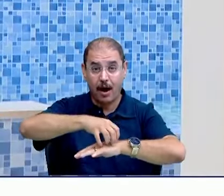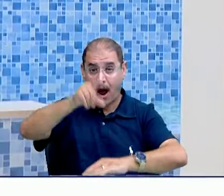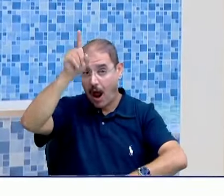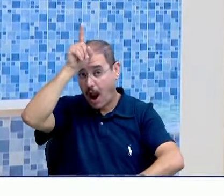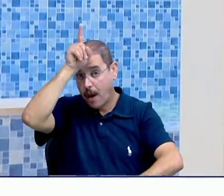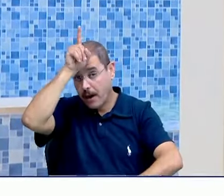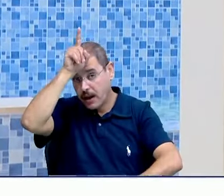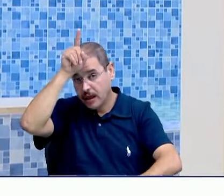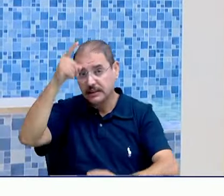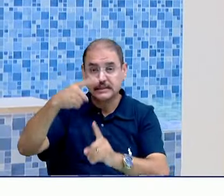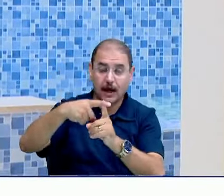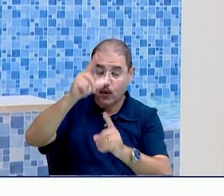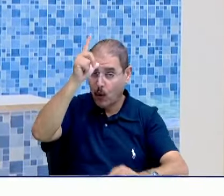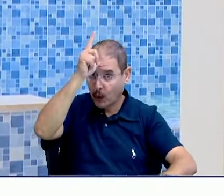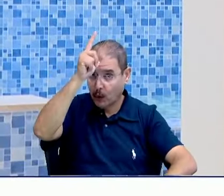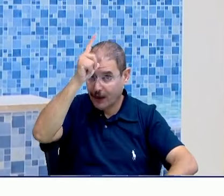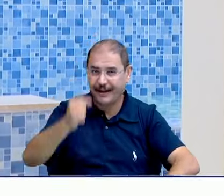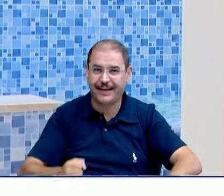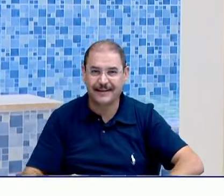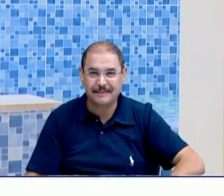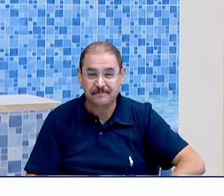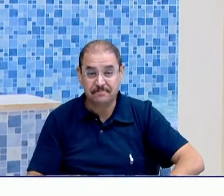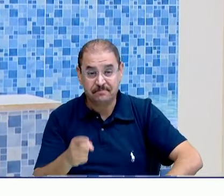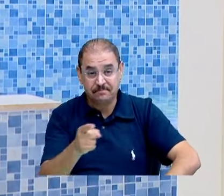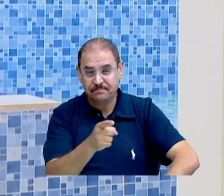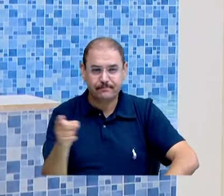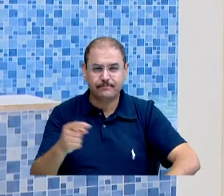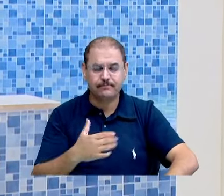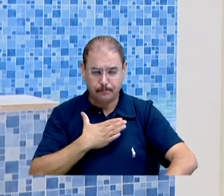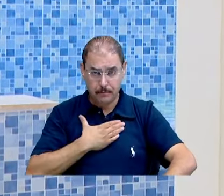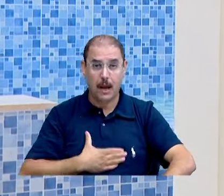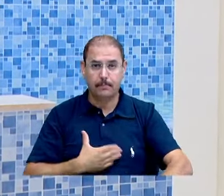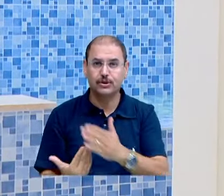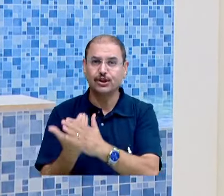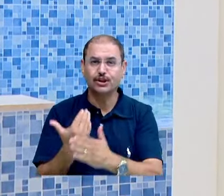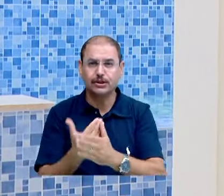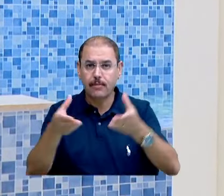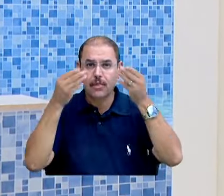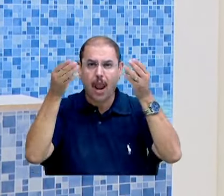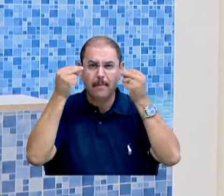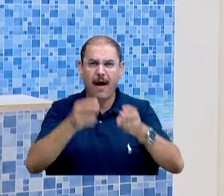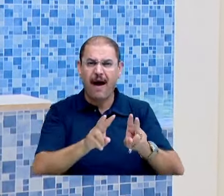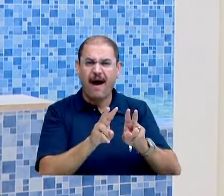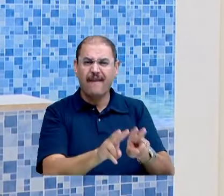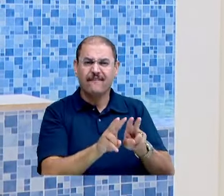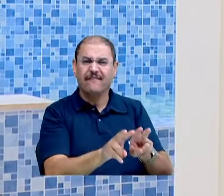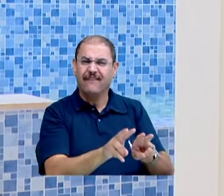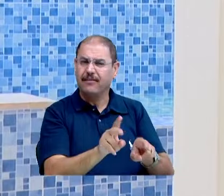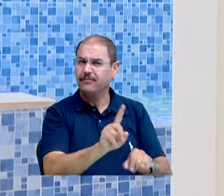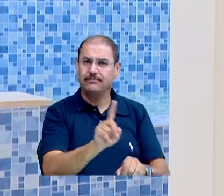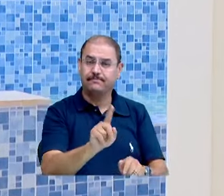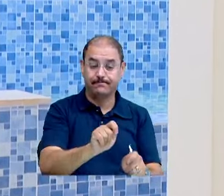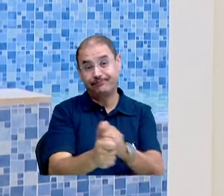احنا بالجامعه الالمانيه الاردنيه مهتمين جدا باستحداث برامج جديده اي وقررنا انه